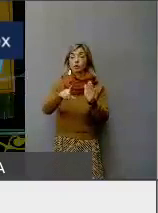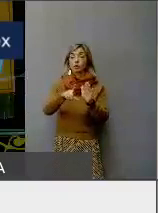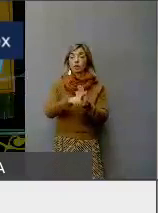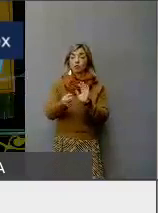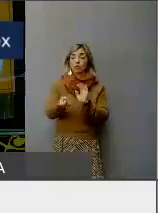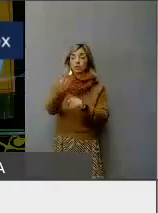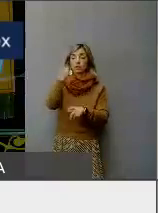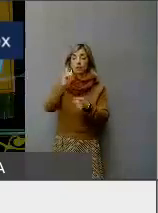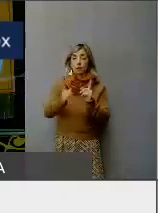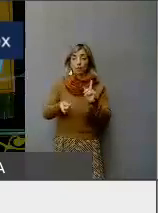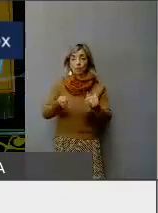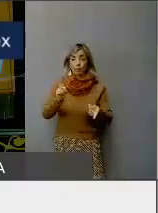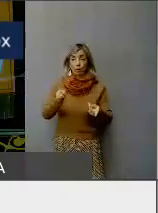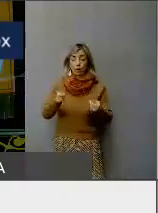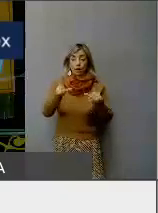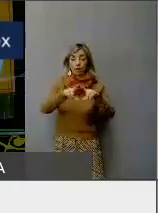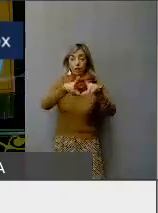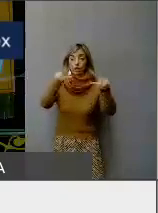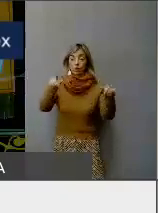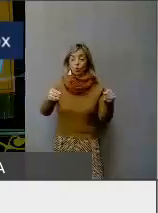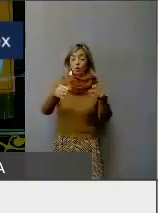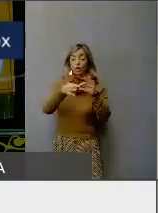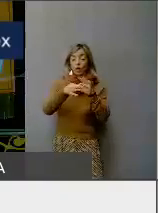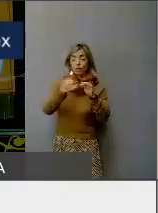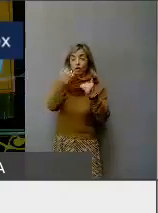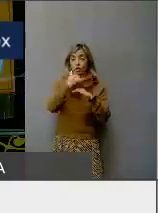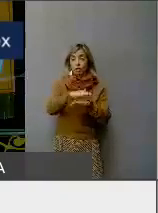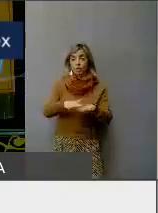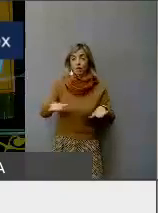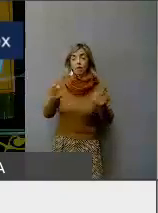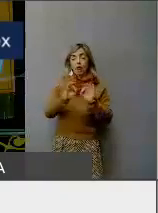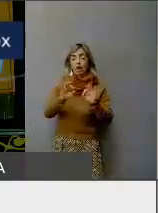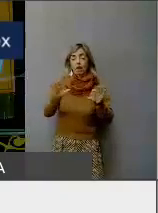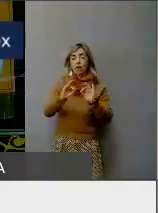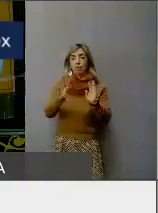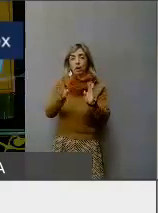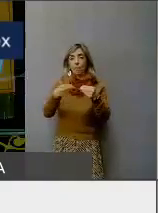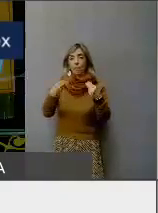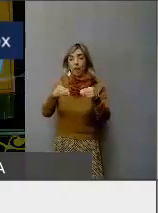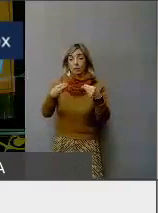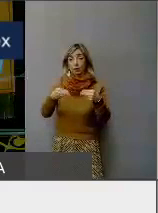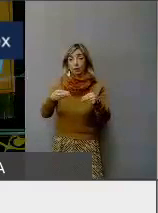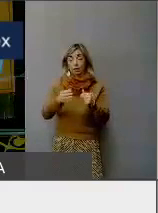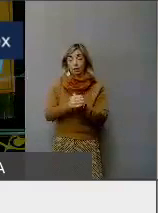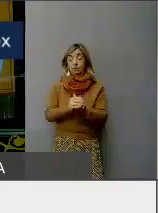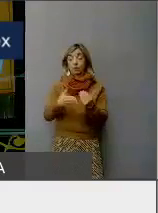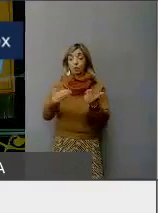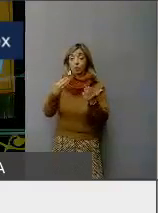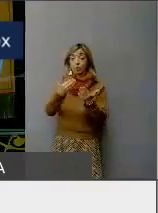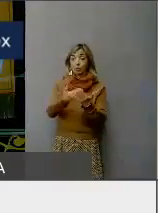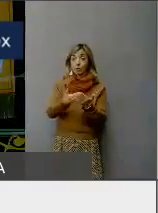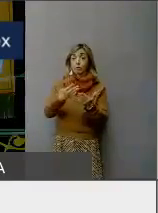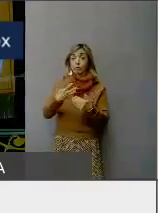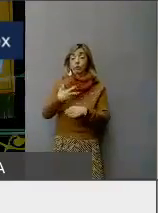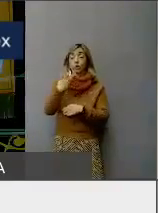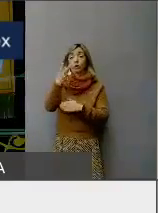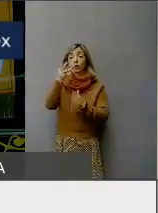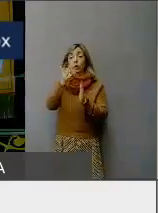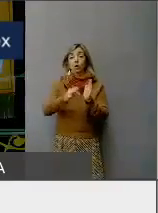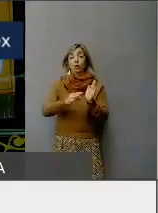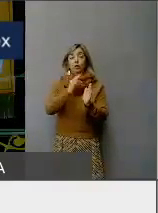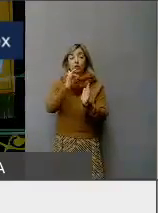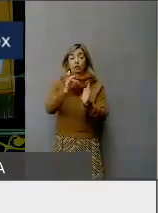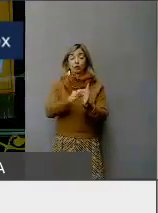per una liguria amica dei bambini e libera dalla plastica su questa proposta sono stati presentati due ordini del giorno